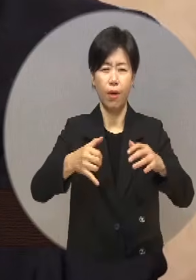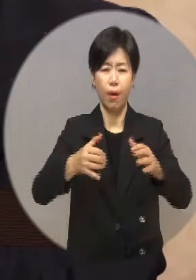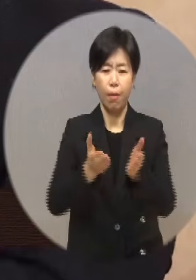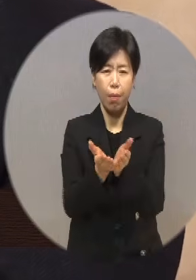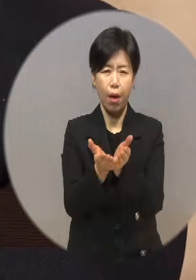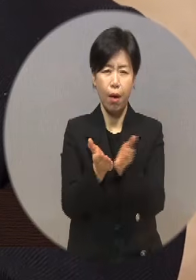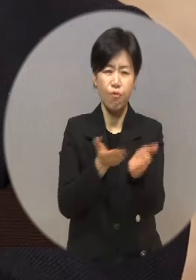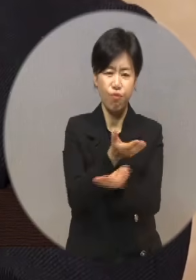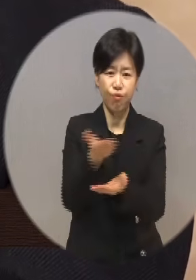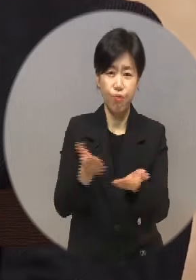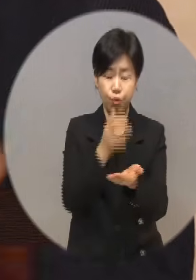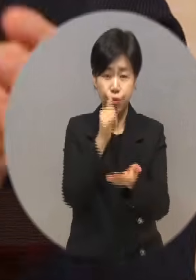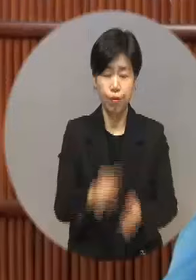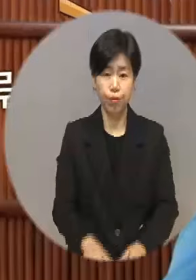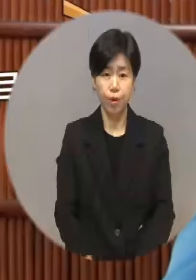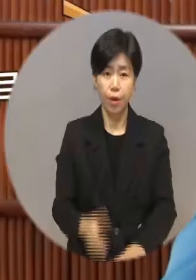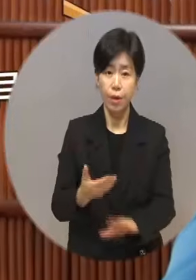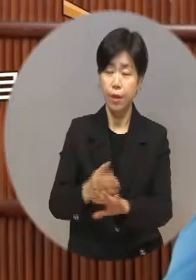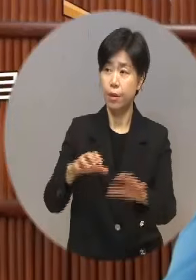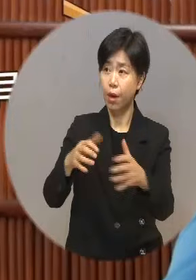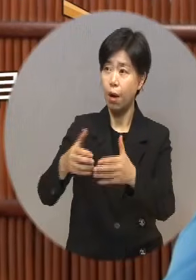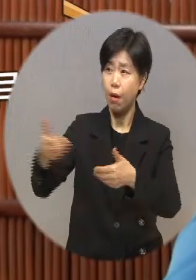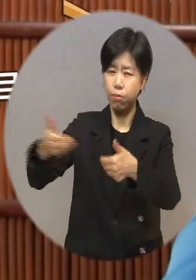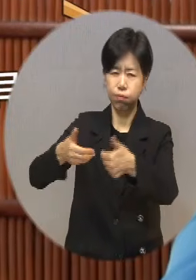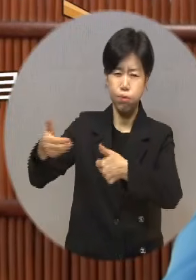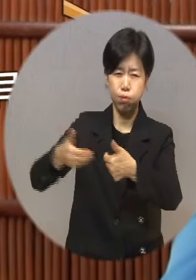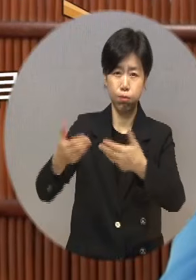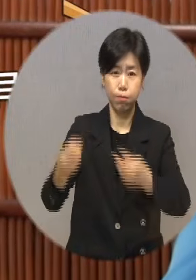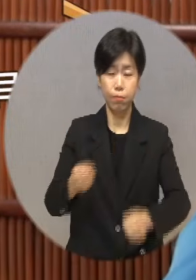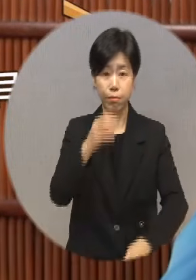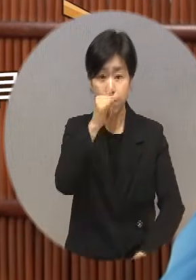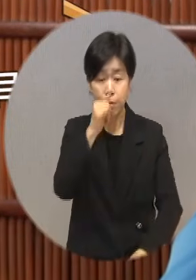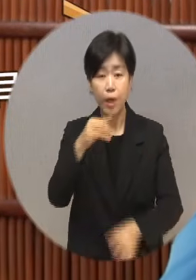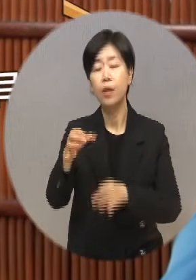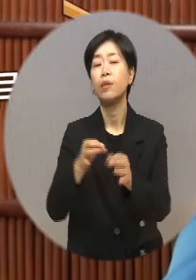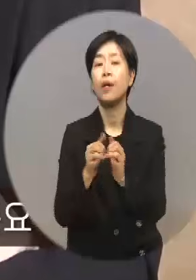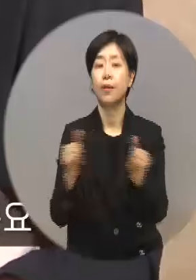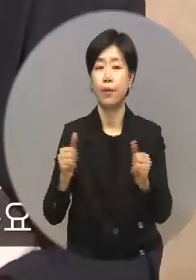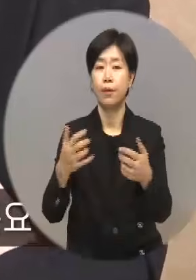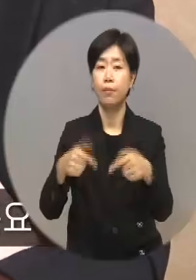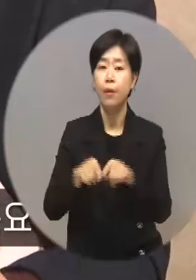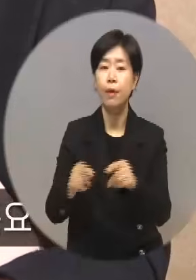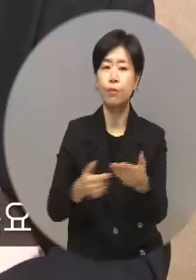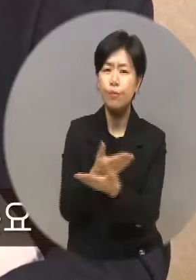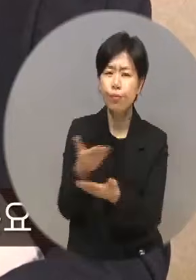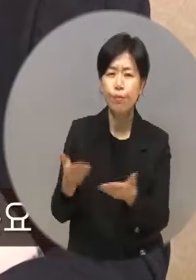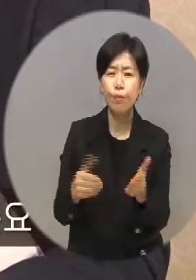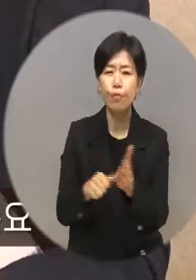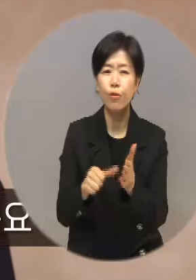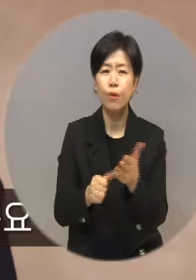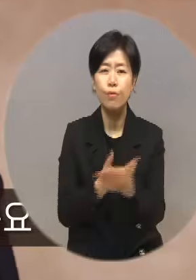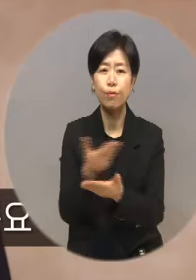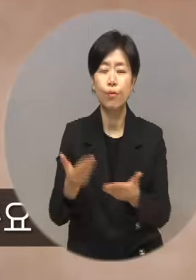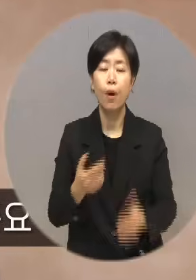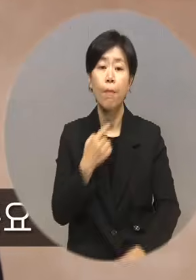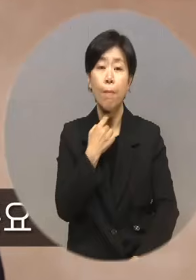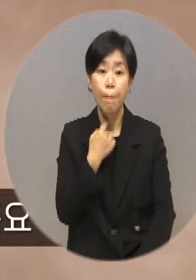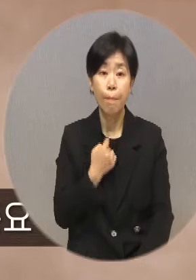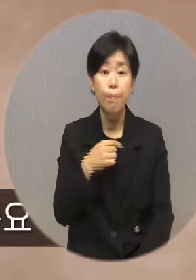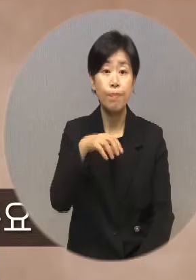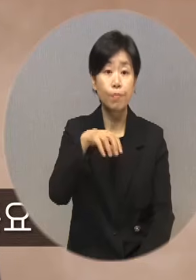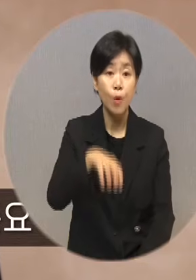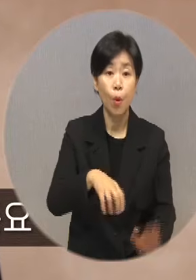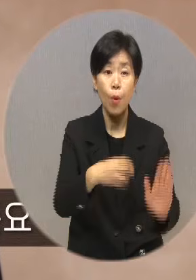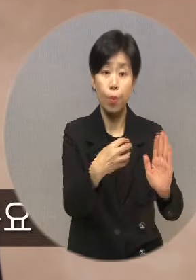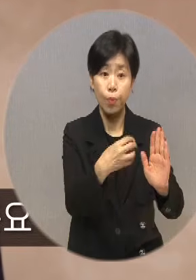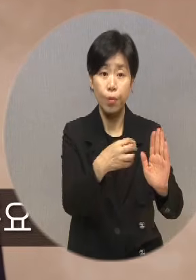뭐 위구르 쪽 상인일 수도 있고 각종 나라들의 상인들과 교류하면서 국제적인 교육을 했던 그런 역량이